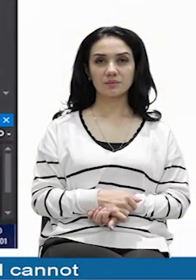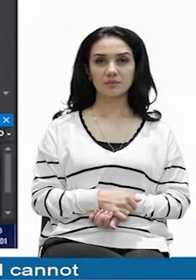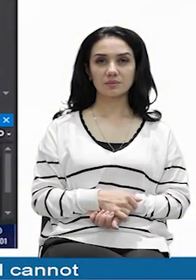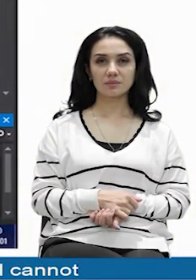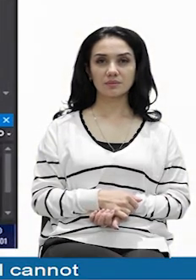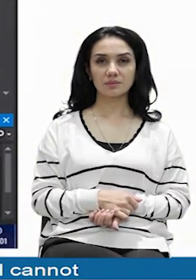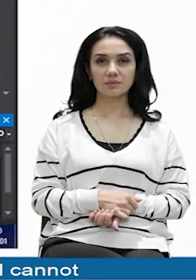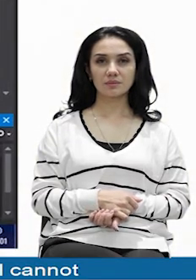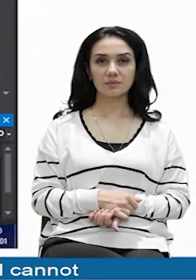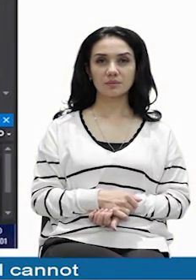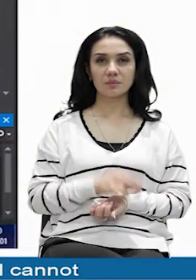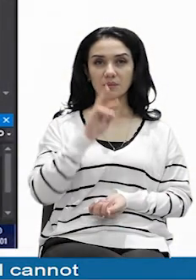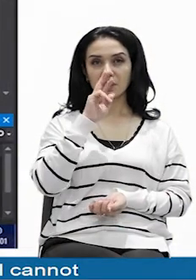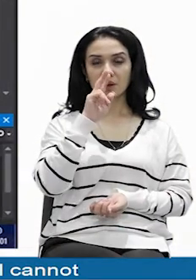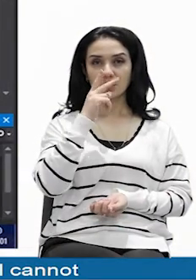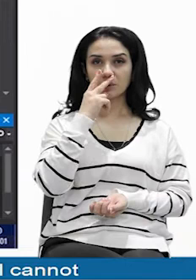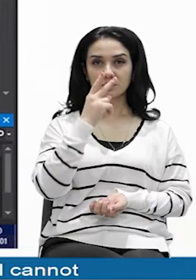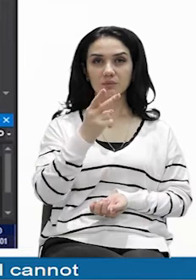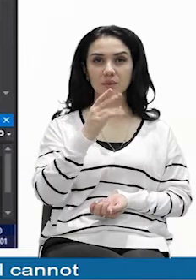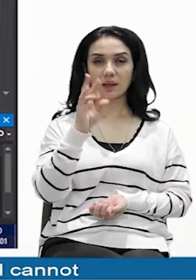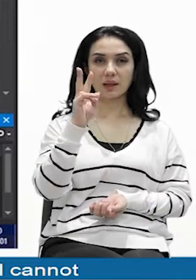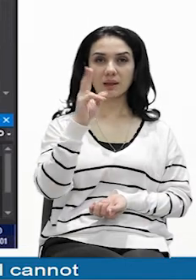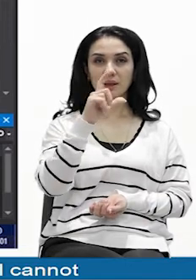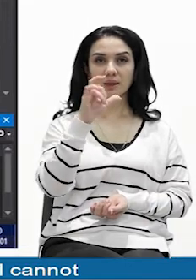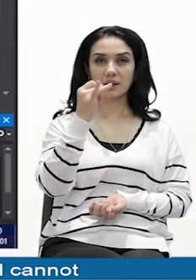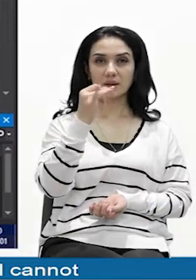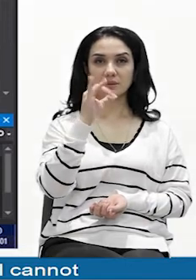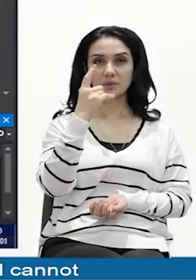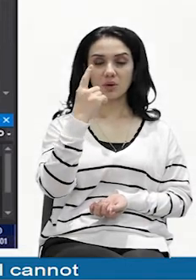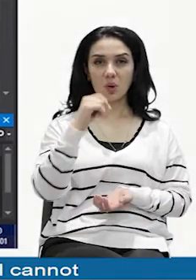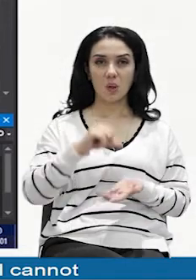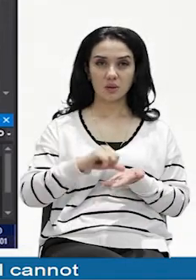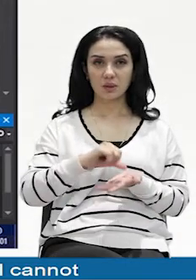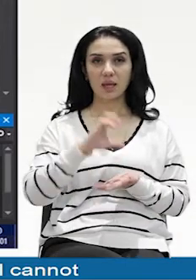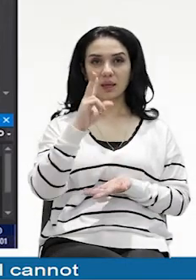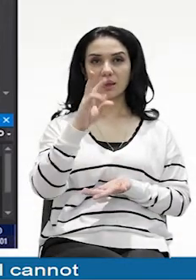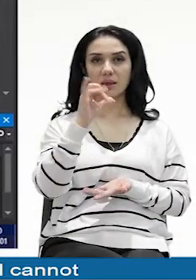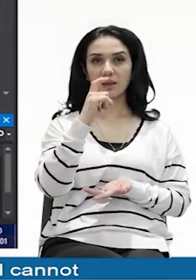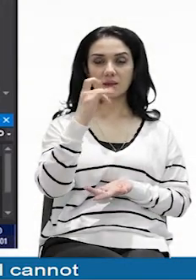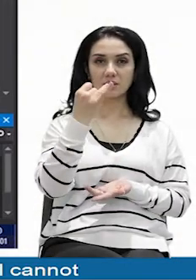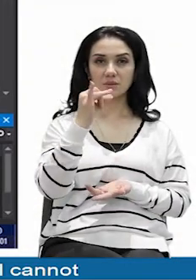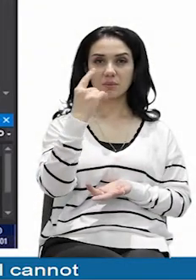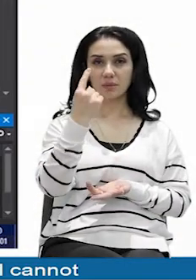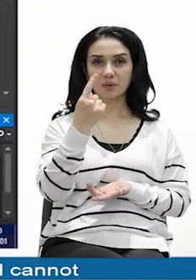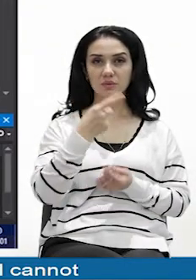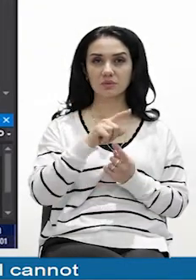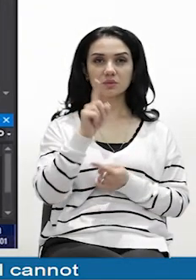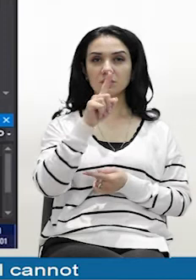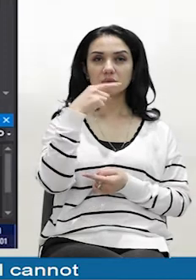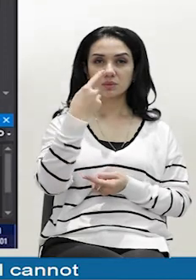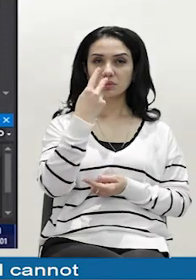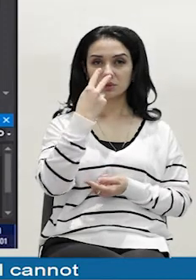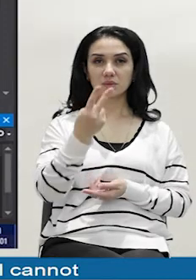Mana xatolar beryapti. Case 6, case 1. Hop. Nima deyapti bu